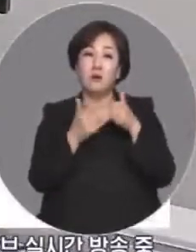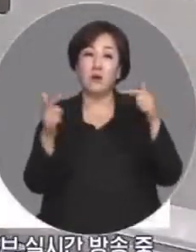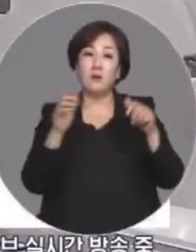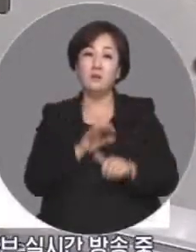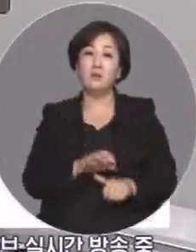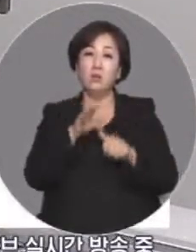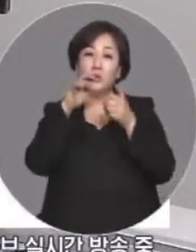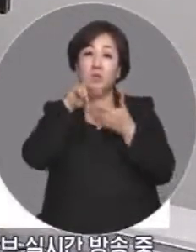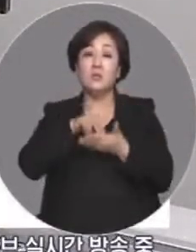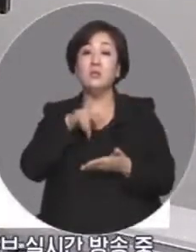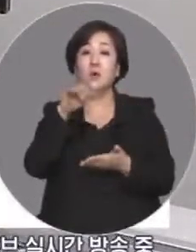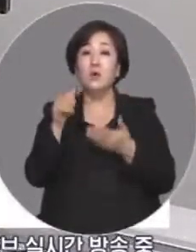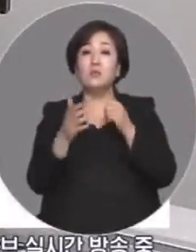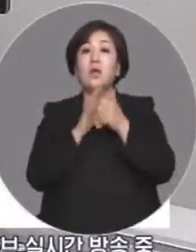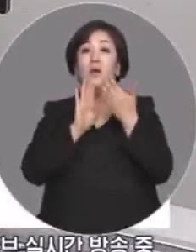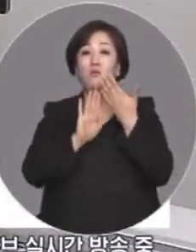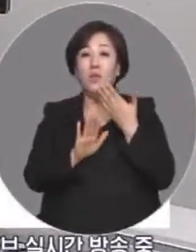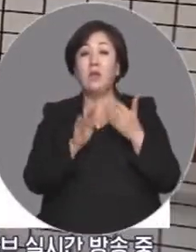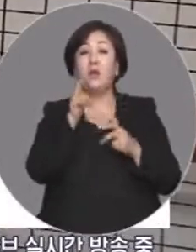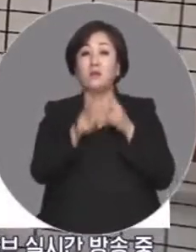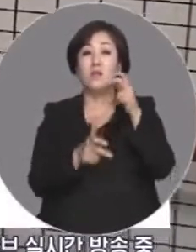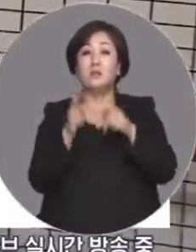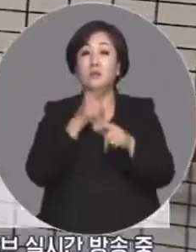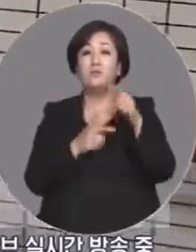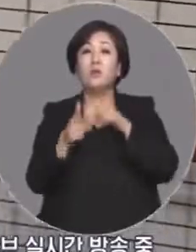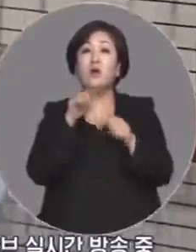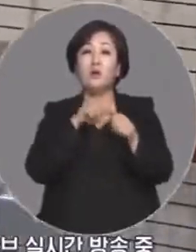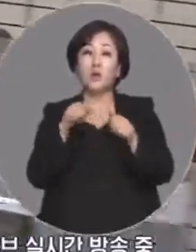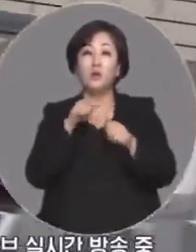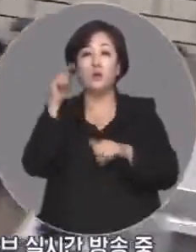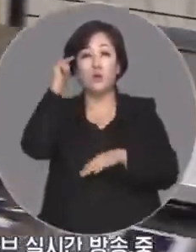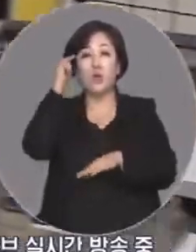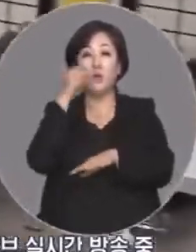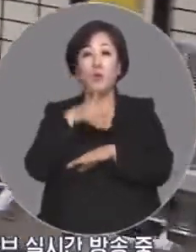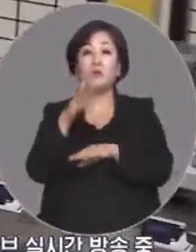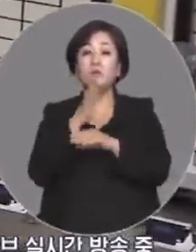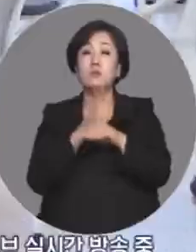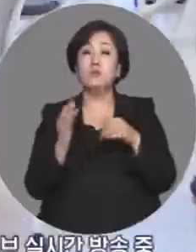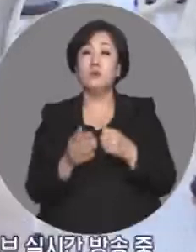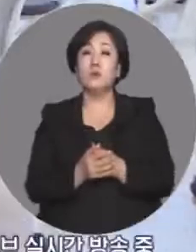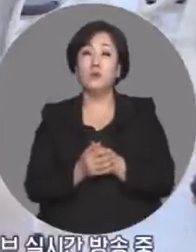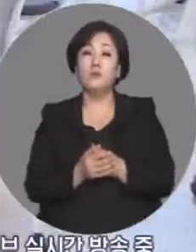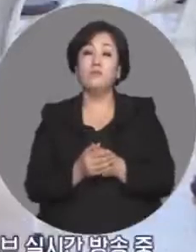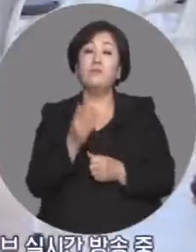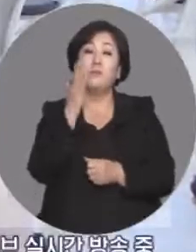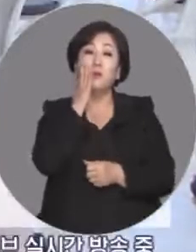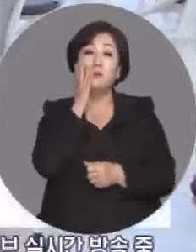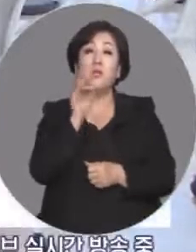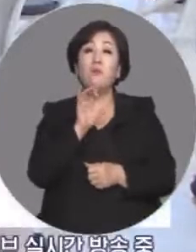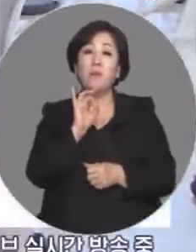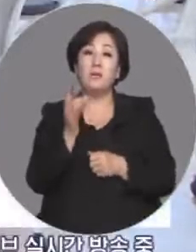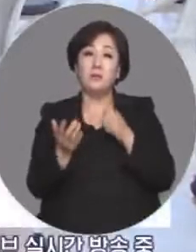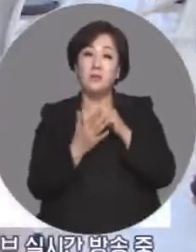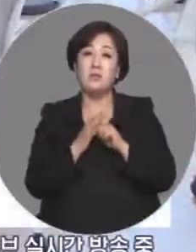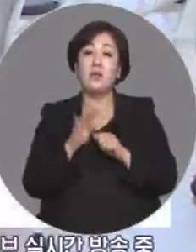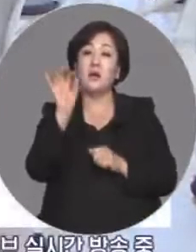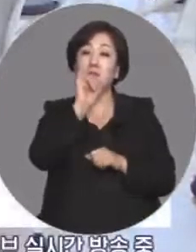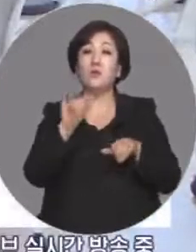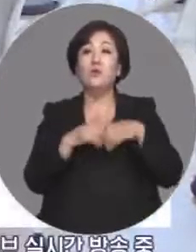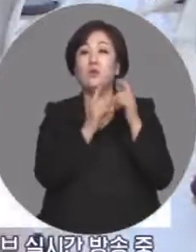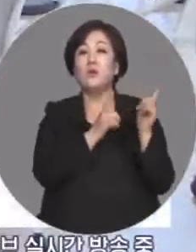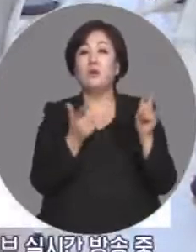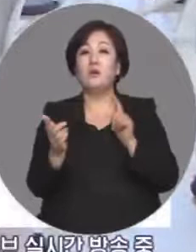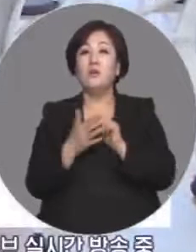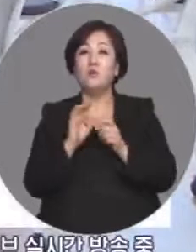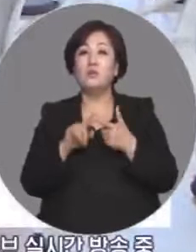이 센터를 통해 미래 산업에 기여할 인재를 육성한다는 계획입니다. 우리 울산을 비롯한 전국에서 많은